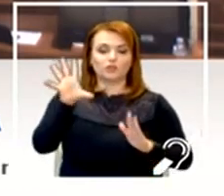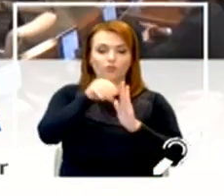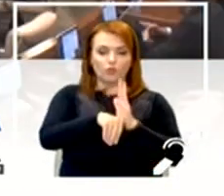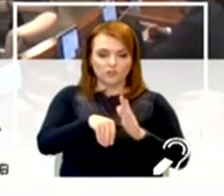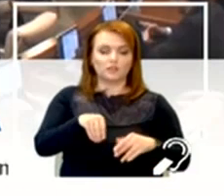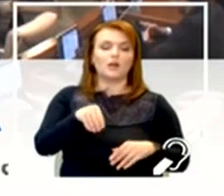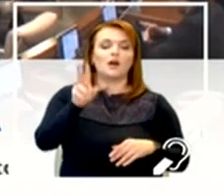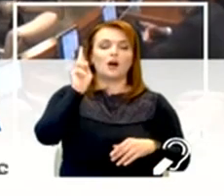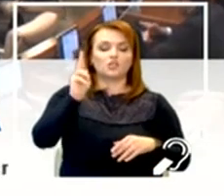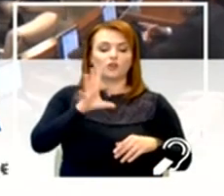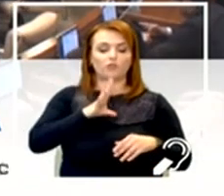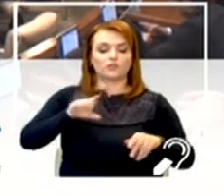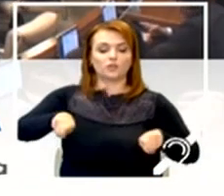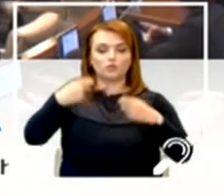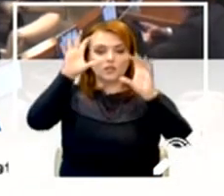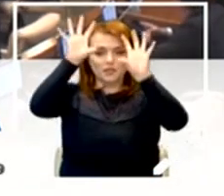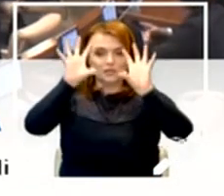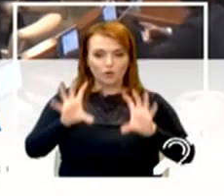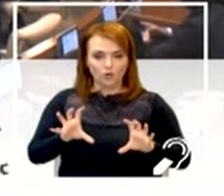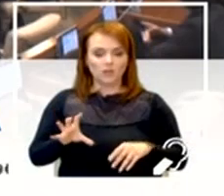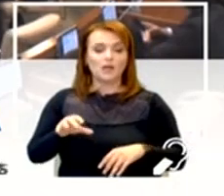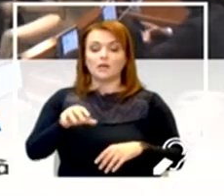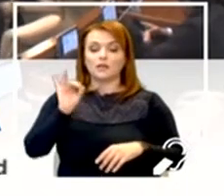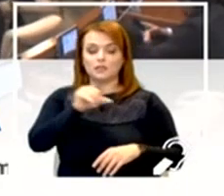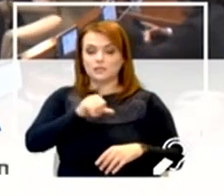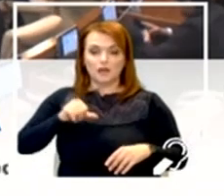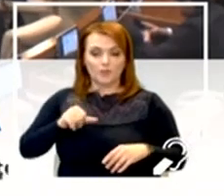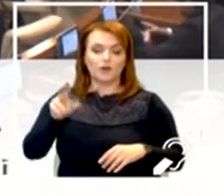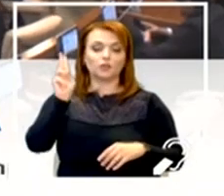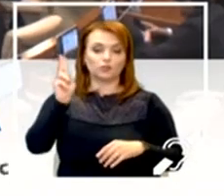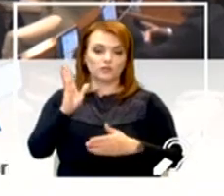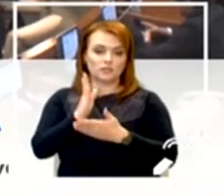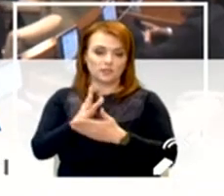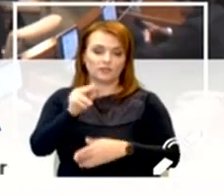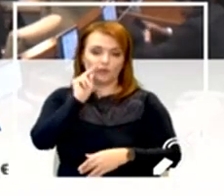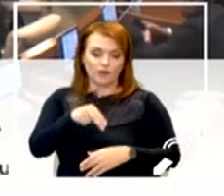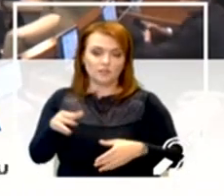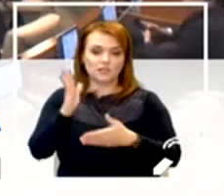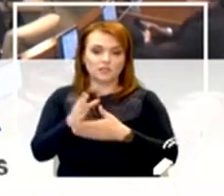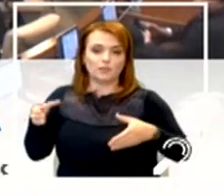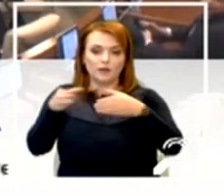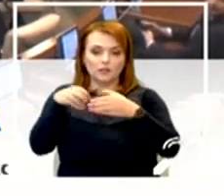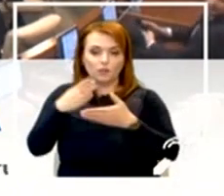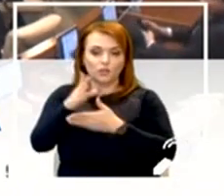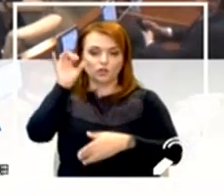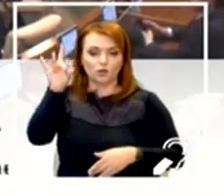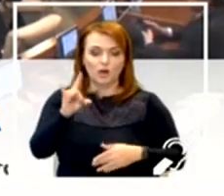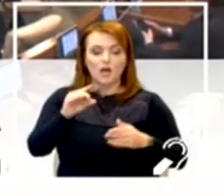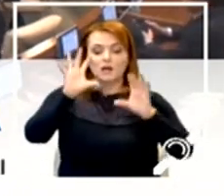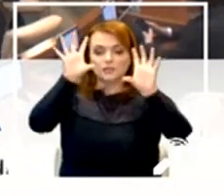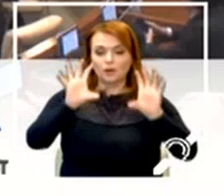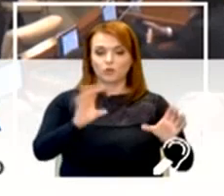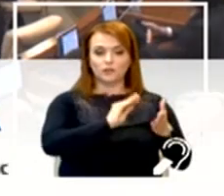fostului partid șor scos în afara legii legea spune clar că cei care sunt bănuiți învinuiți inculpați sau condamnați în dosare penale nu vor fi